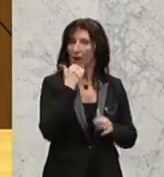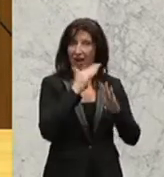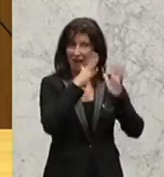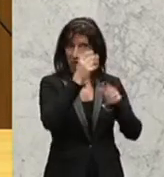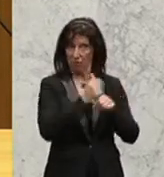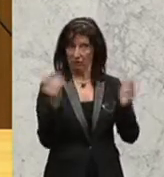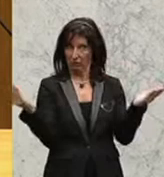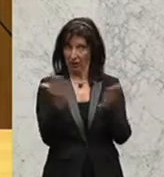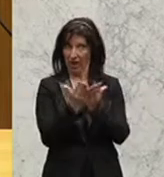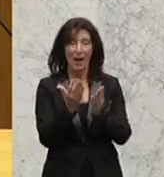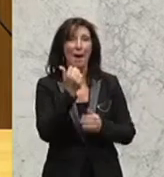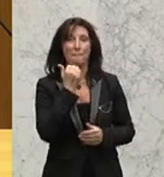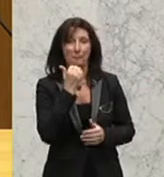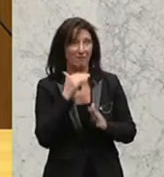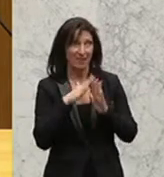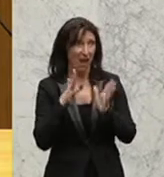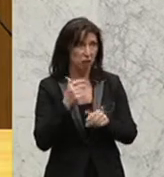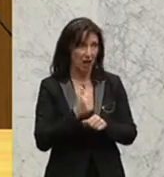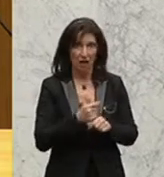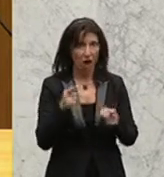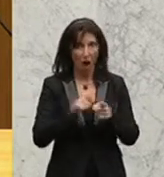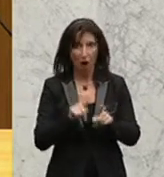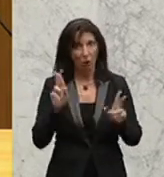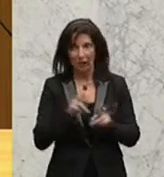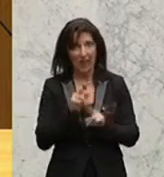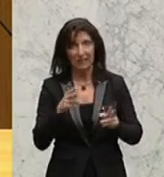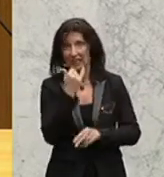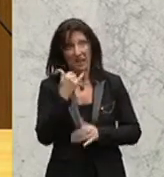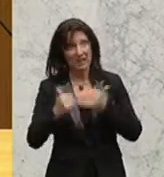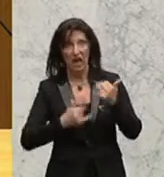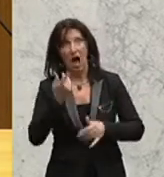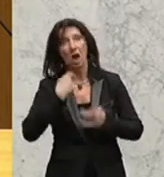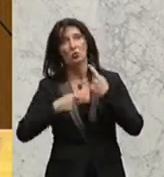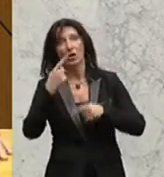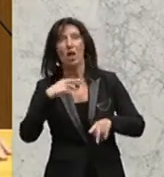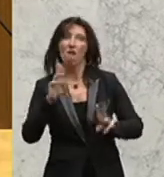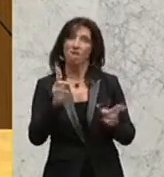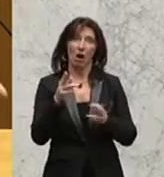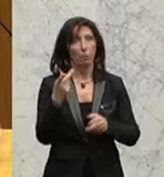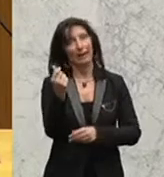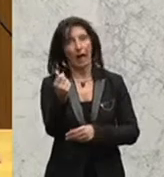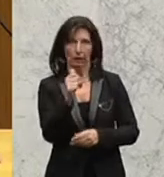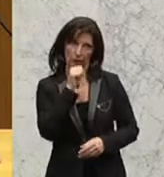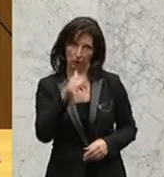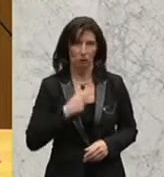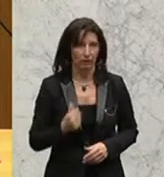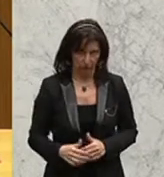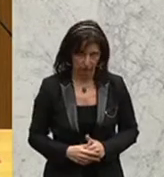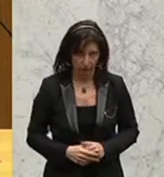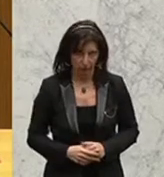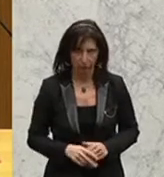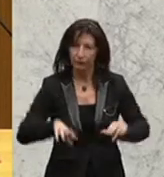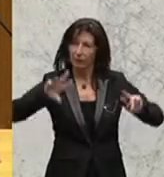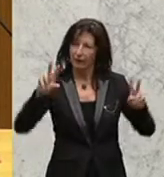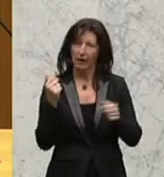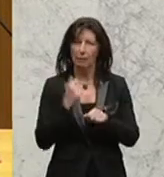heranzieht, ein privater Haushalt kann sich auch nicht jedes Jahr eine neue Ausrede suchen, warum es nicht ausgeht. Zum